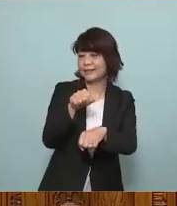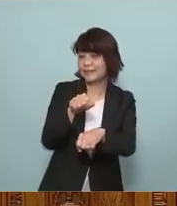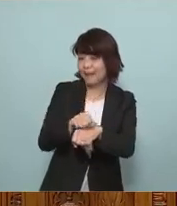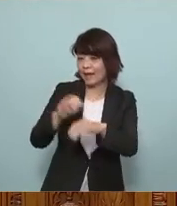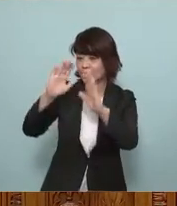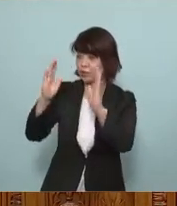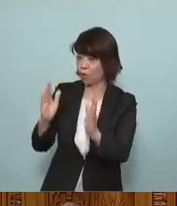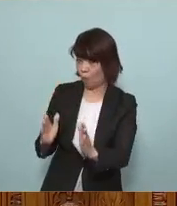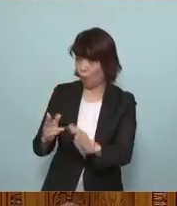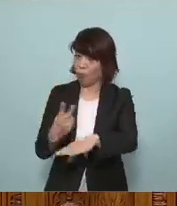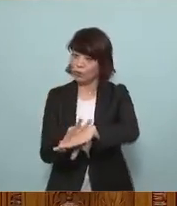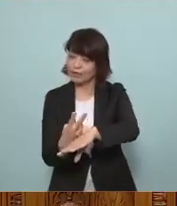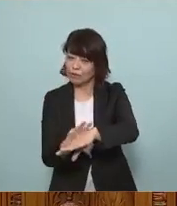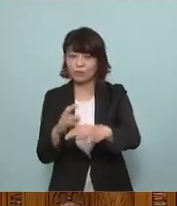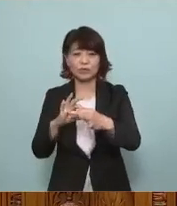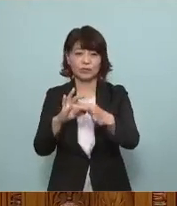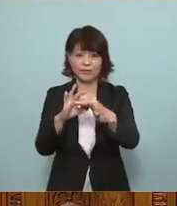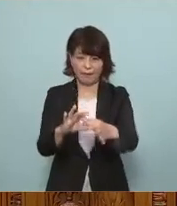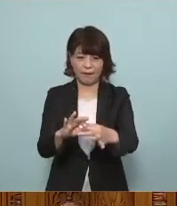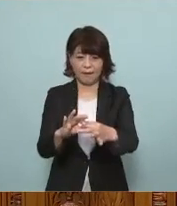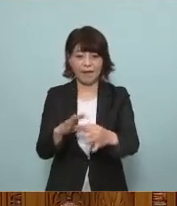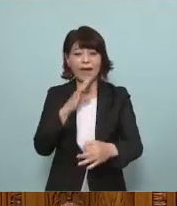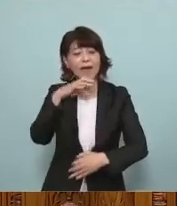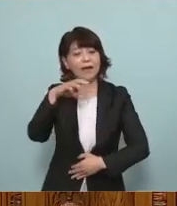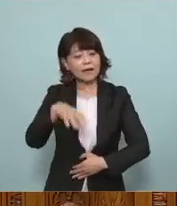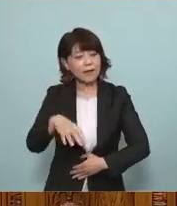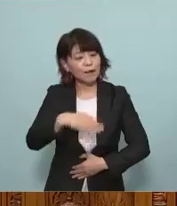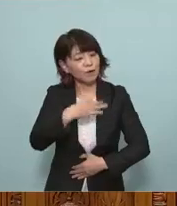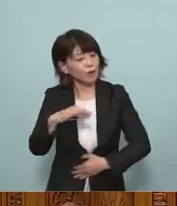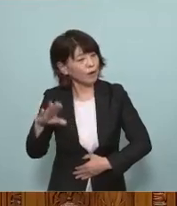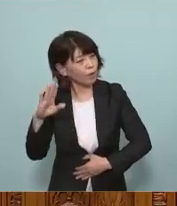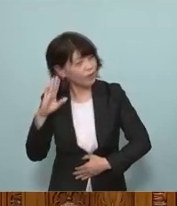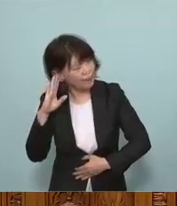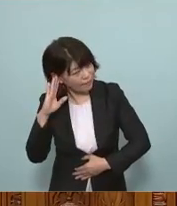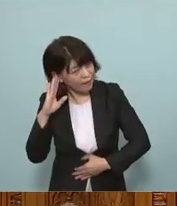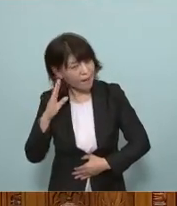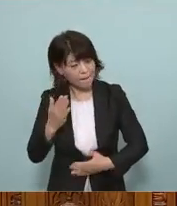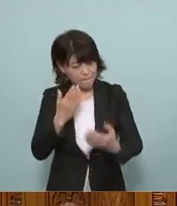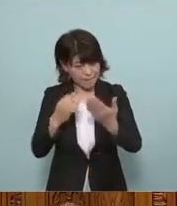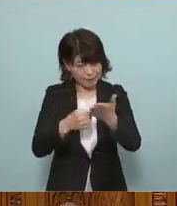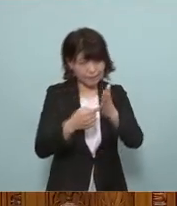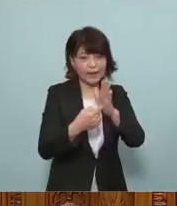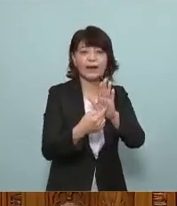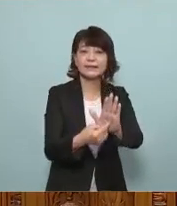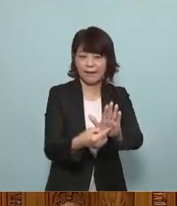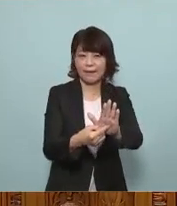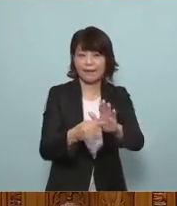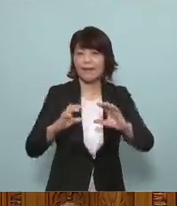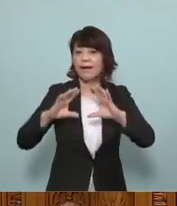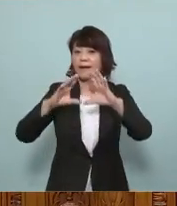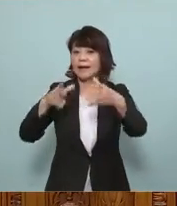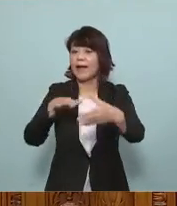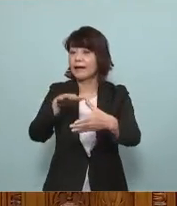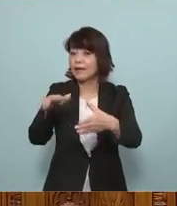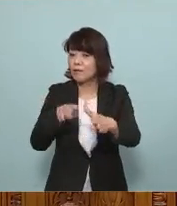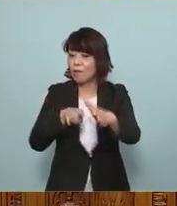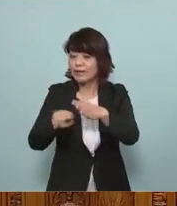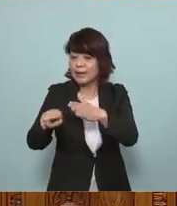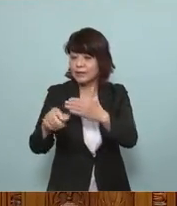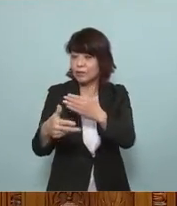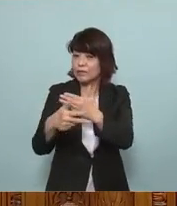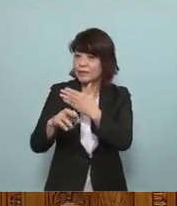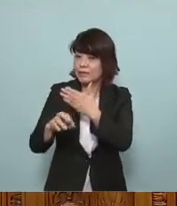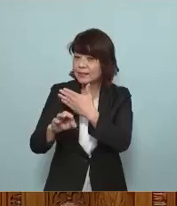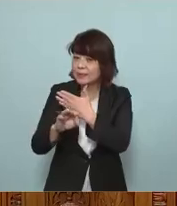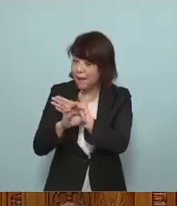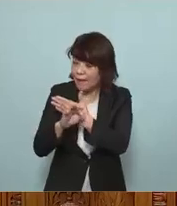やスキルについて現場の声を丁寧に聞き、明確化した上で海外の先進事例からも